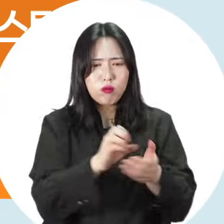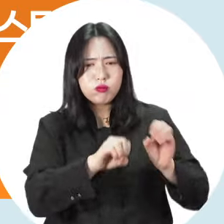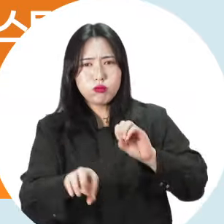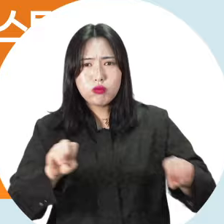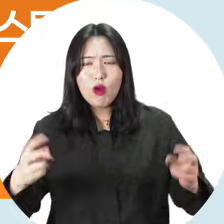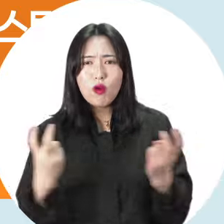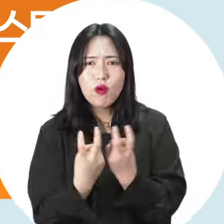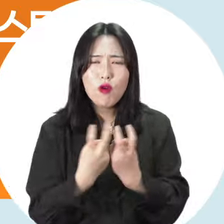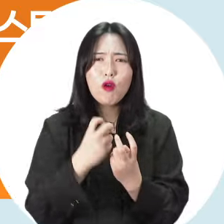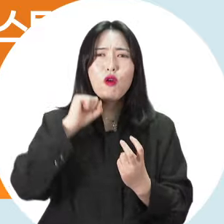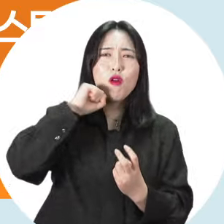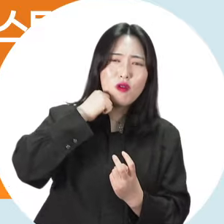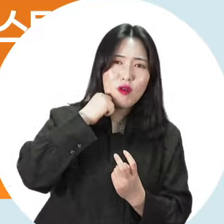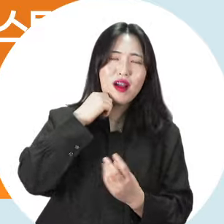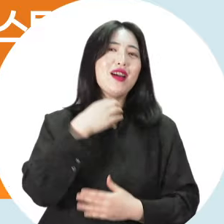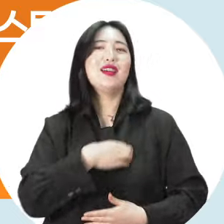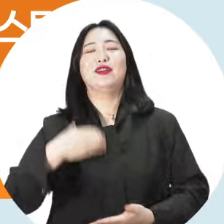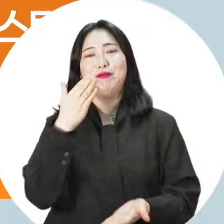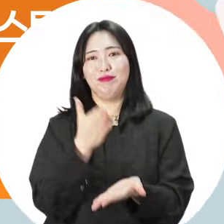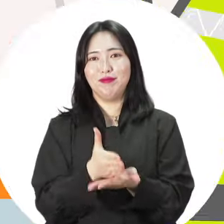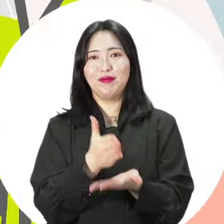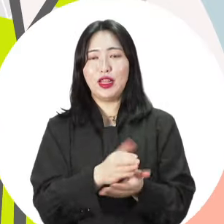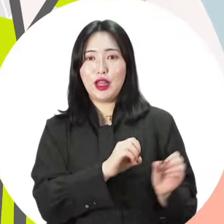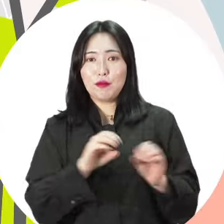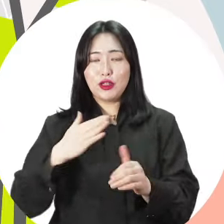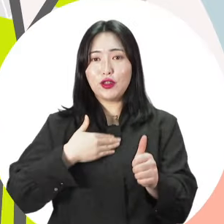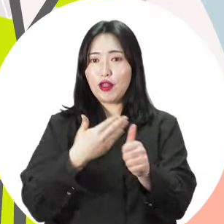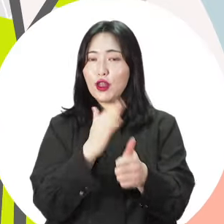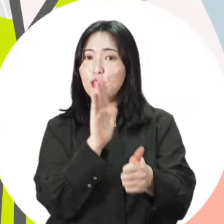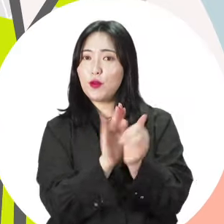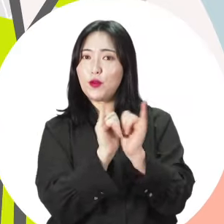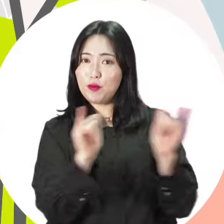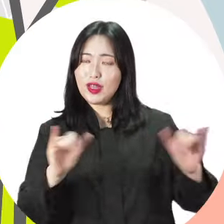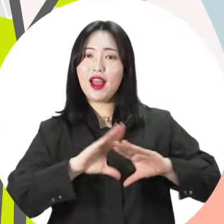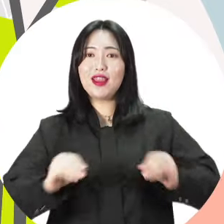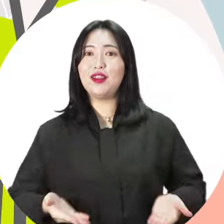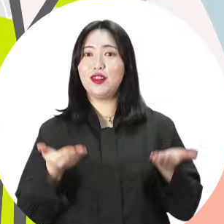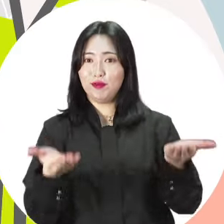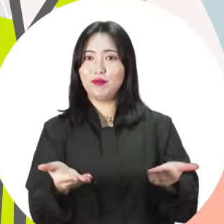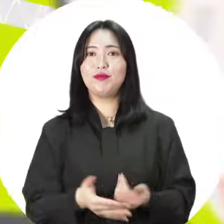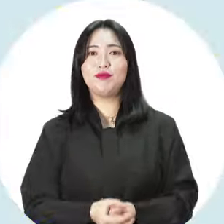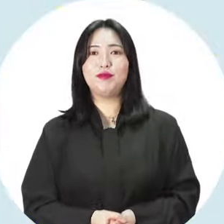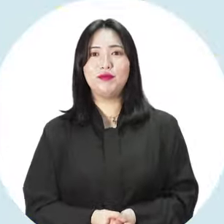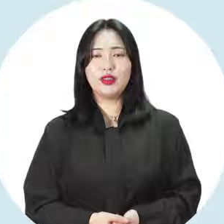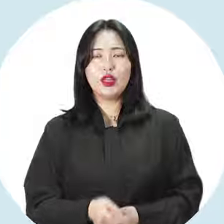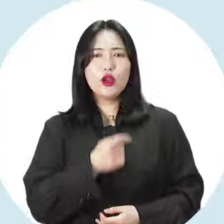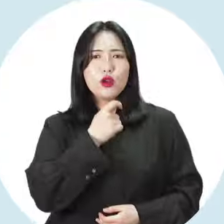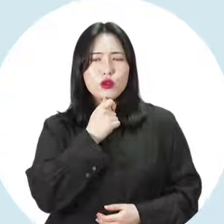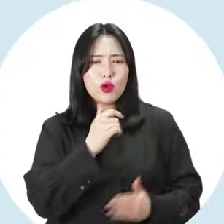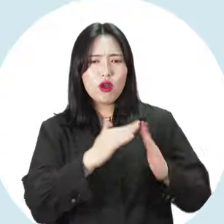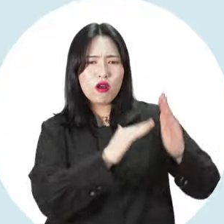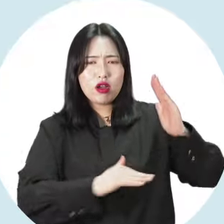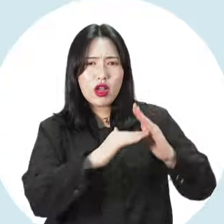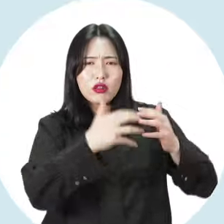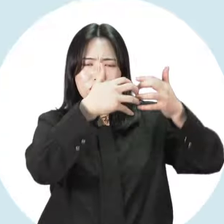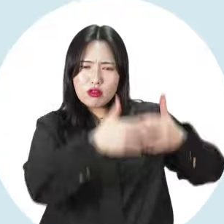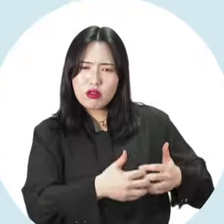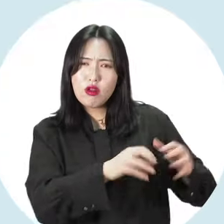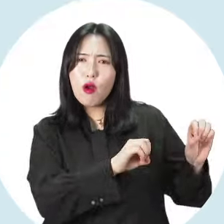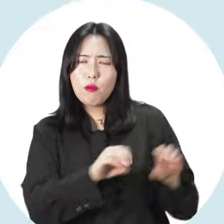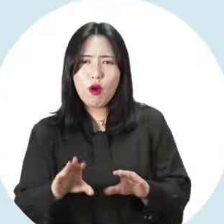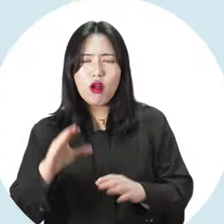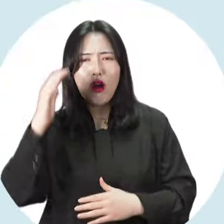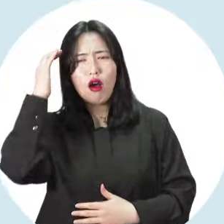어려우신가요? 걱정하지 마세요. 배출 안내 도우미가 해결해드립니다. 소형 폐가전